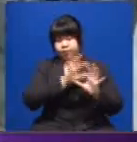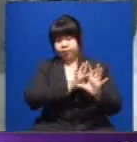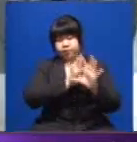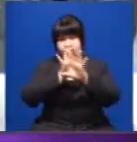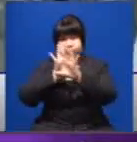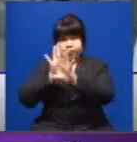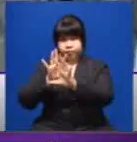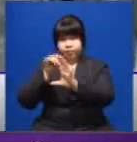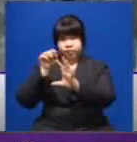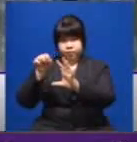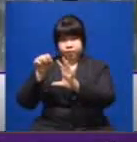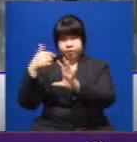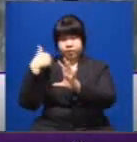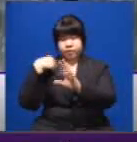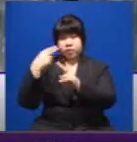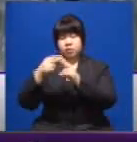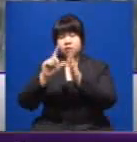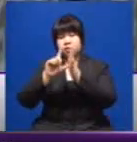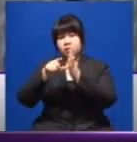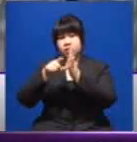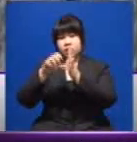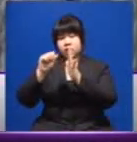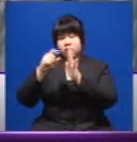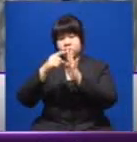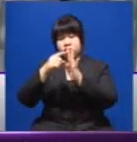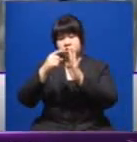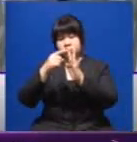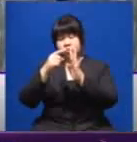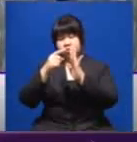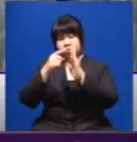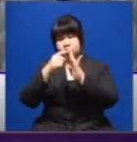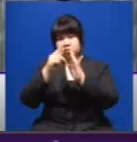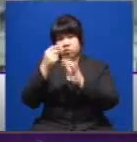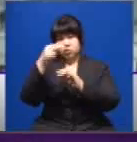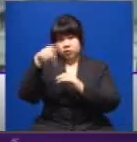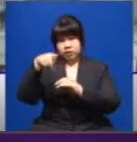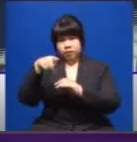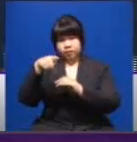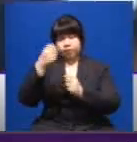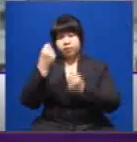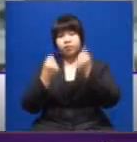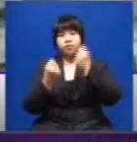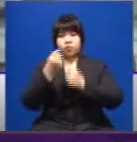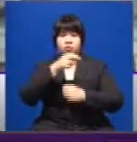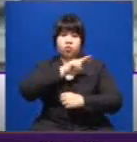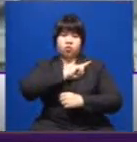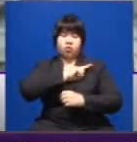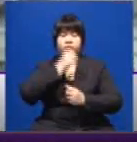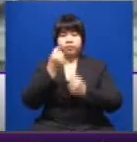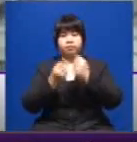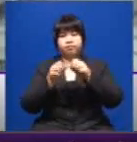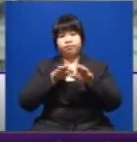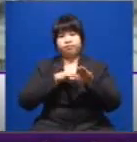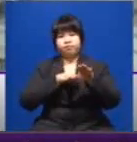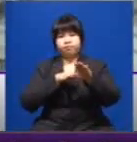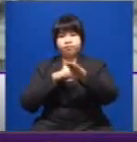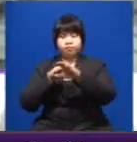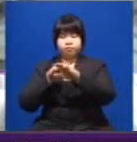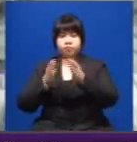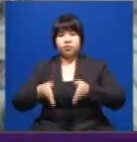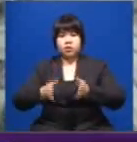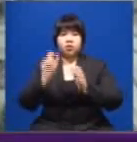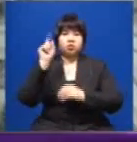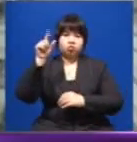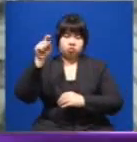นำกปปสนายสุเทพเทือกสุบรรณเลขาธิการกปปสได้นั่งรถยนต์ส่วนตัวร่วมเคลื่อนขบวนและใช้ทางด่วนไปที่